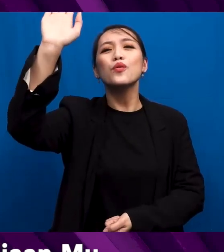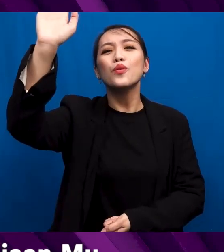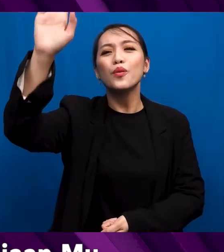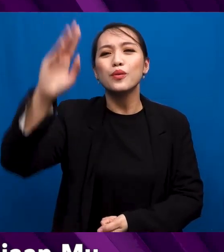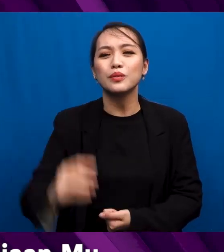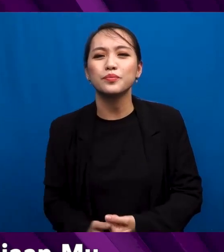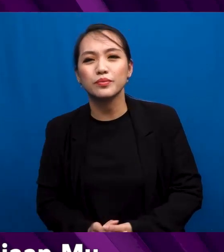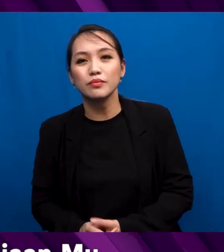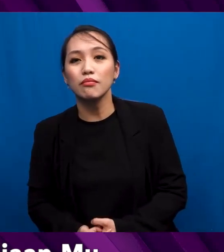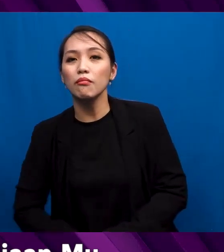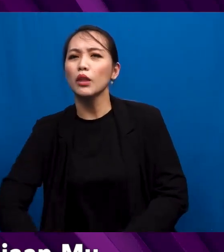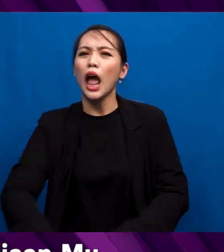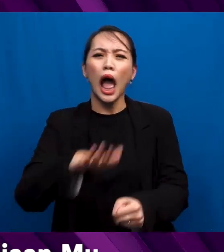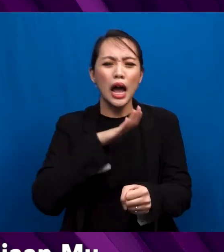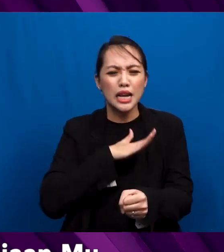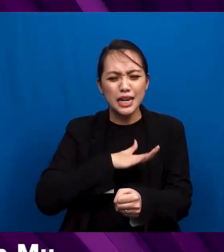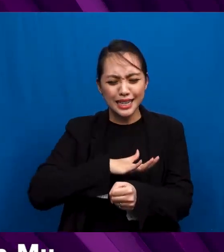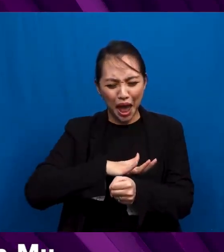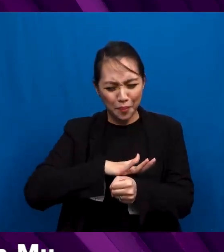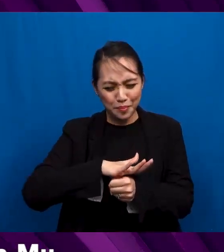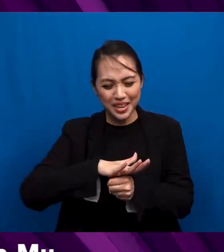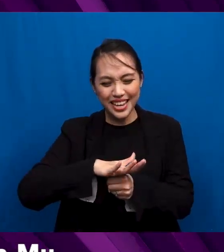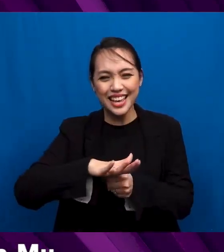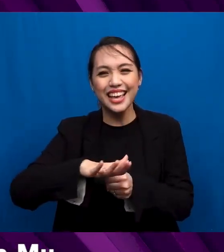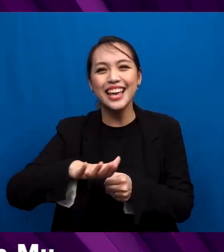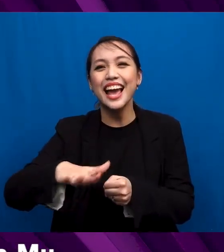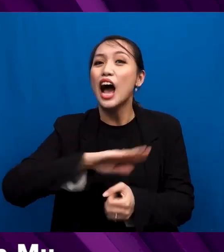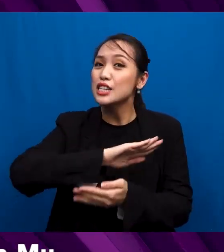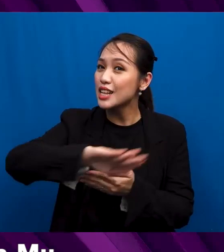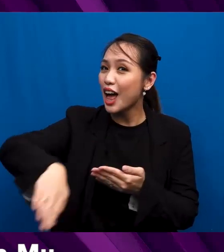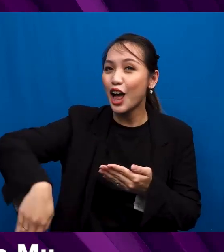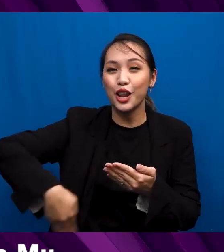kemuliaan-Mu. Genapi seluruh rencana, genapi